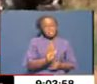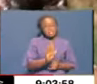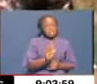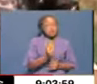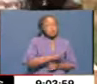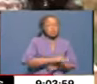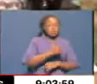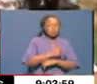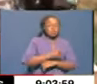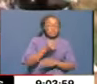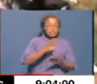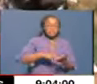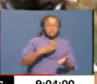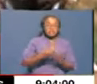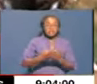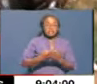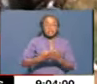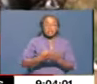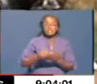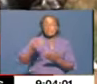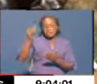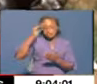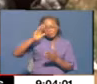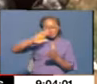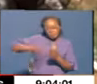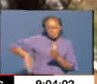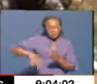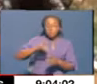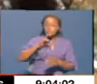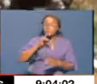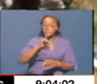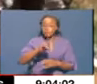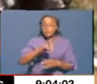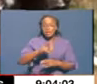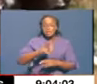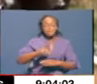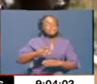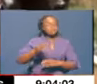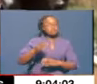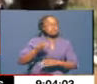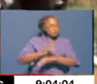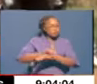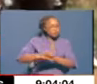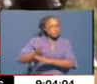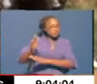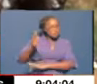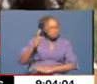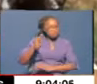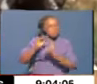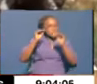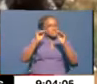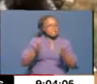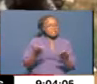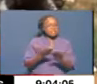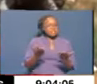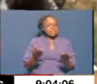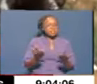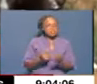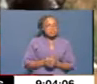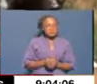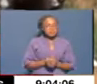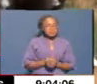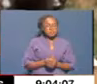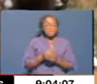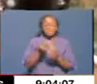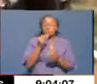hiyo watoto wanachelewa na masomo. Tumehakikishia kwamba kuna usalama kutosha, walimu wako kwa shule, wapeleke watoto shuleni na tuwapatie